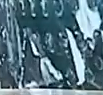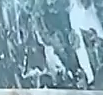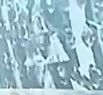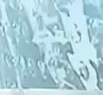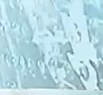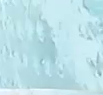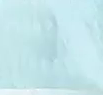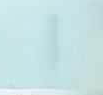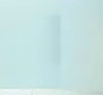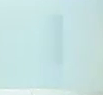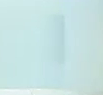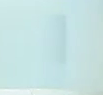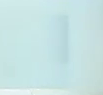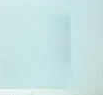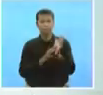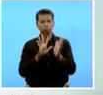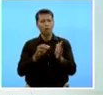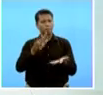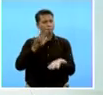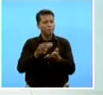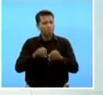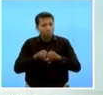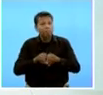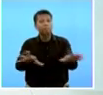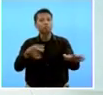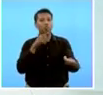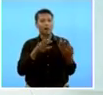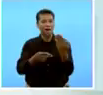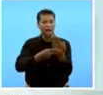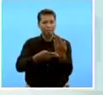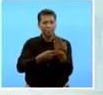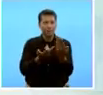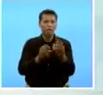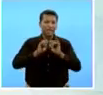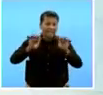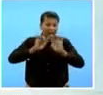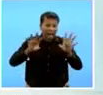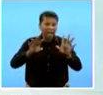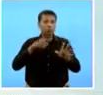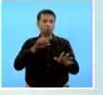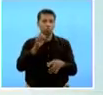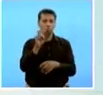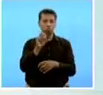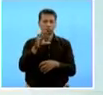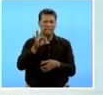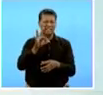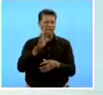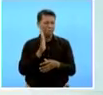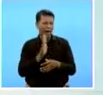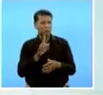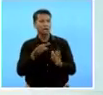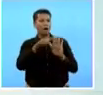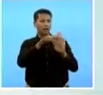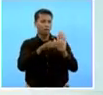Pemirsa, Badan Pengawas Obat dan Makanan menerbitkan surat edaran terkait label dan iklan produk susu kental manis. Aturan